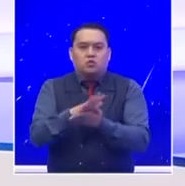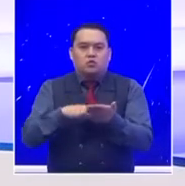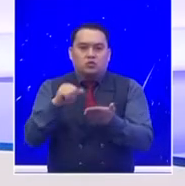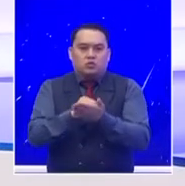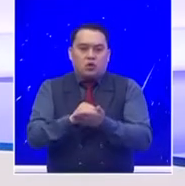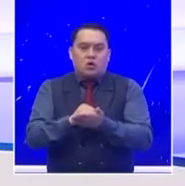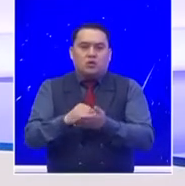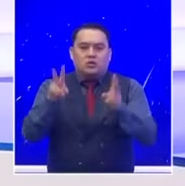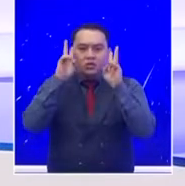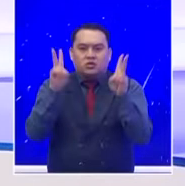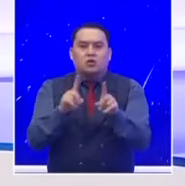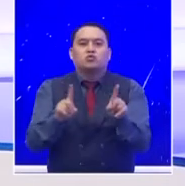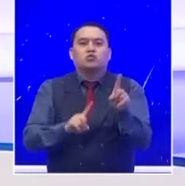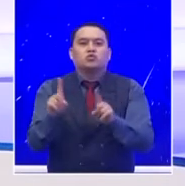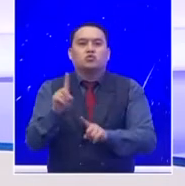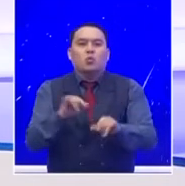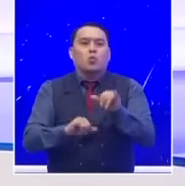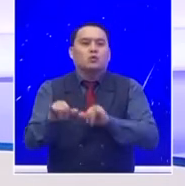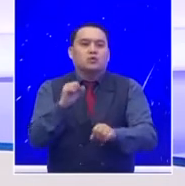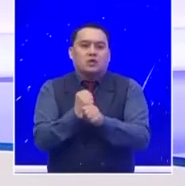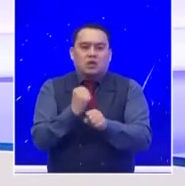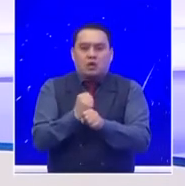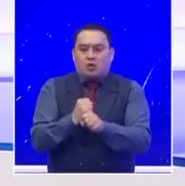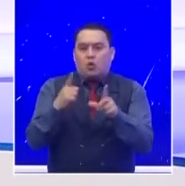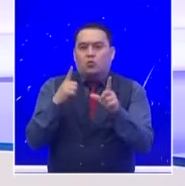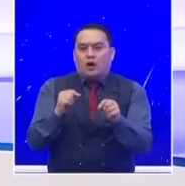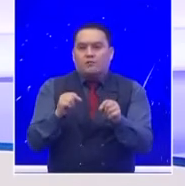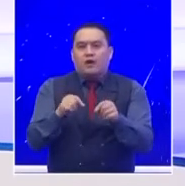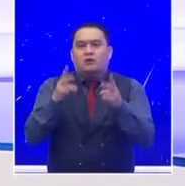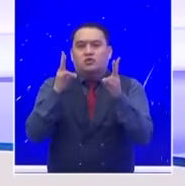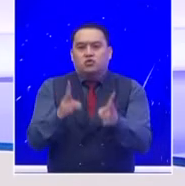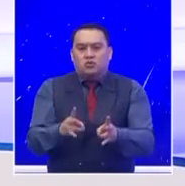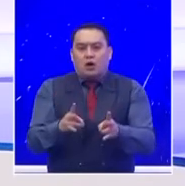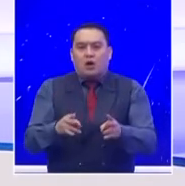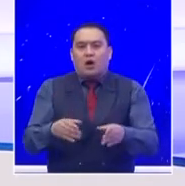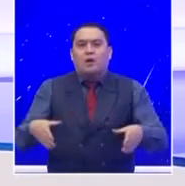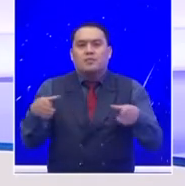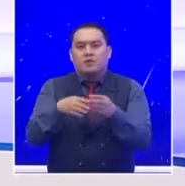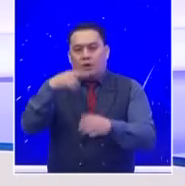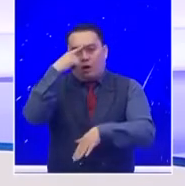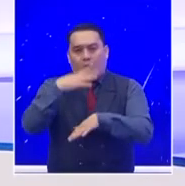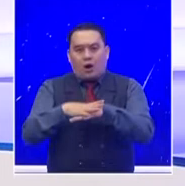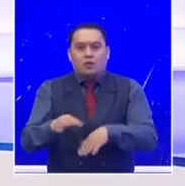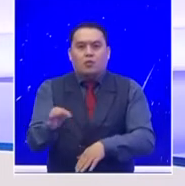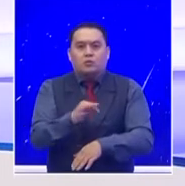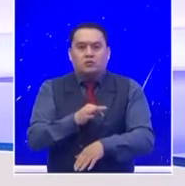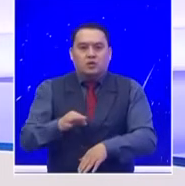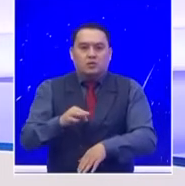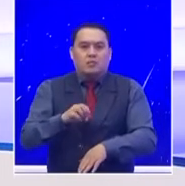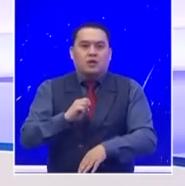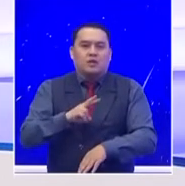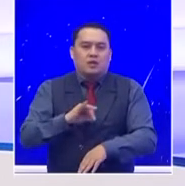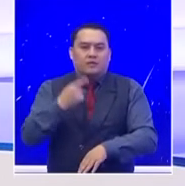Обескровленная чета не знала, что делать и куда идти. Узнав об их трагедии, клич «Объединиться и помочь» бросил аким области